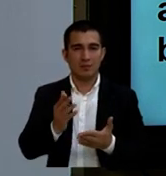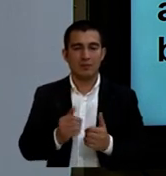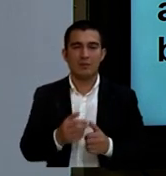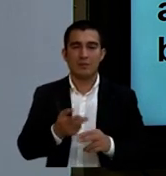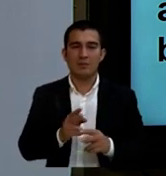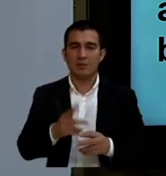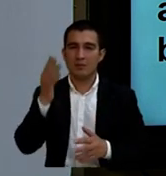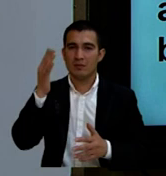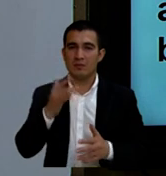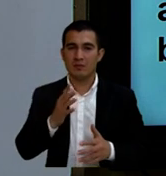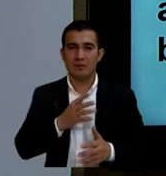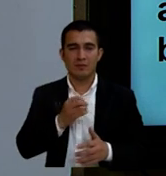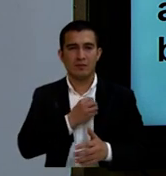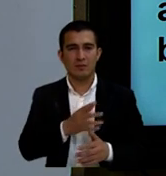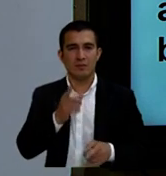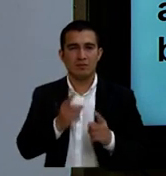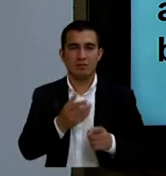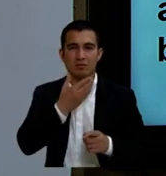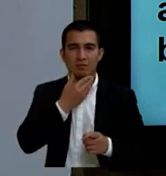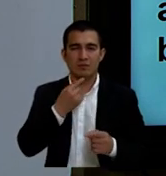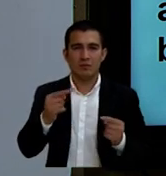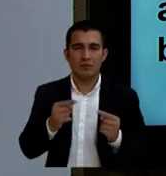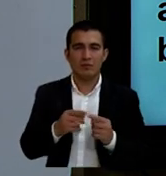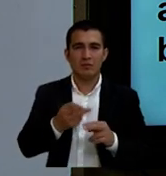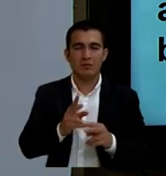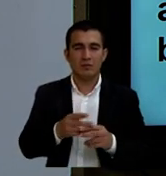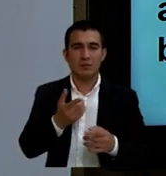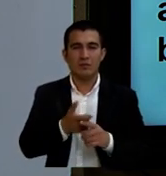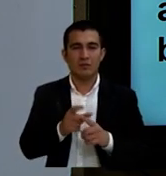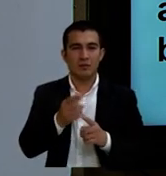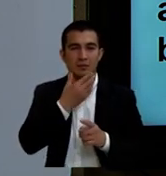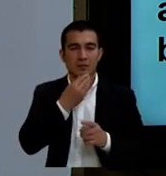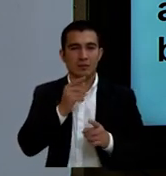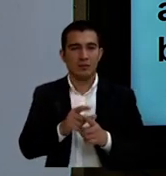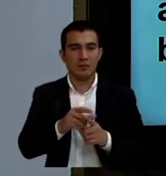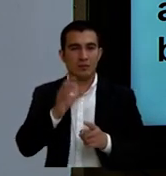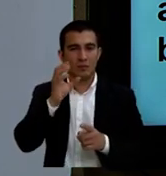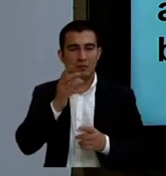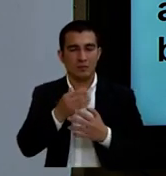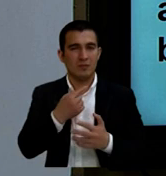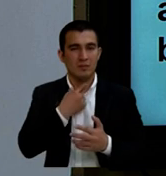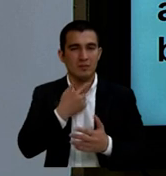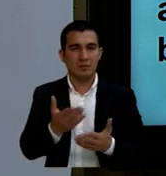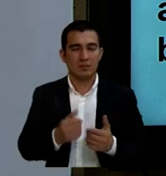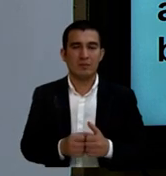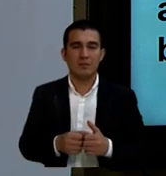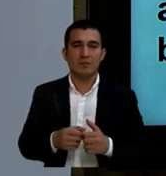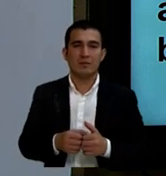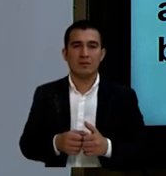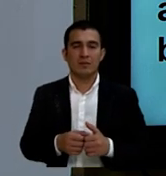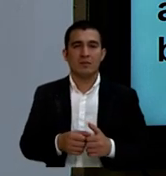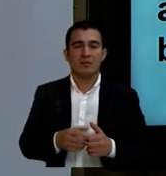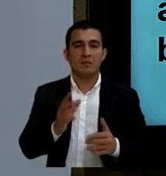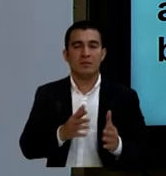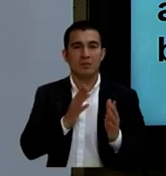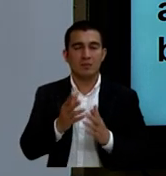yuqorida sanadikning boyligi, sofligi, aniqligi, jo'yaliligi, ifodaliligi va hokazolar. Mana shularga bittadan misol topib yozasiz o'zingiz mustaqil.